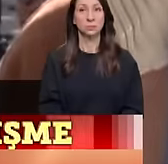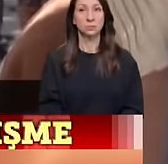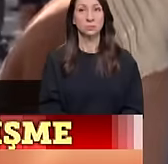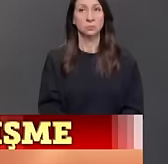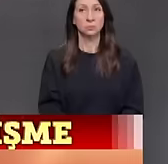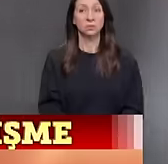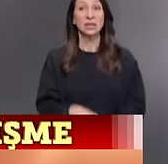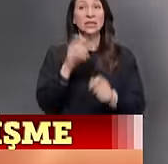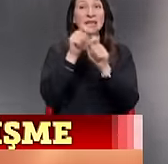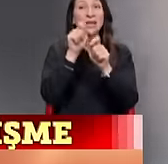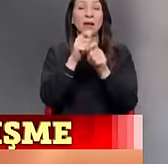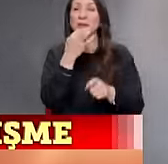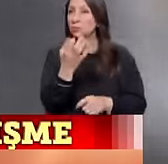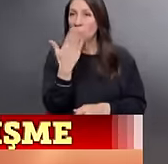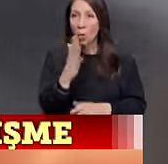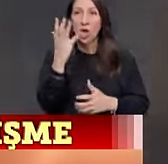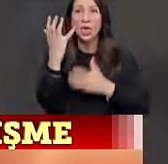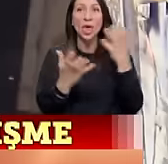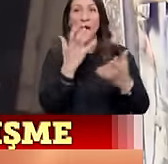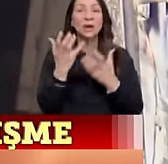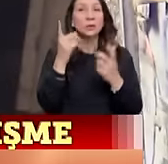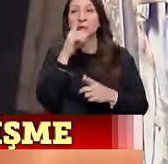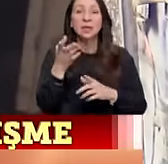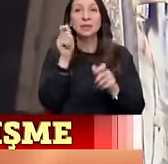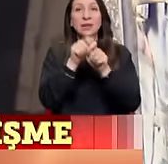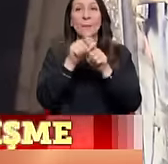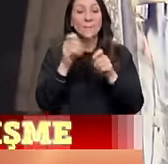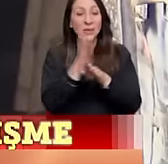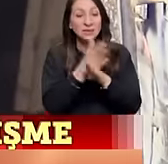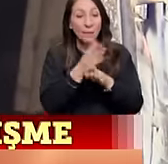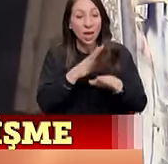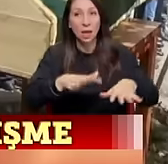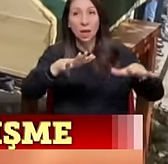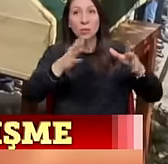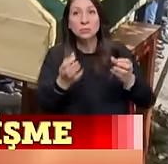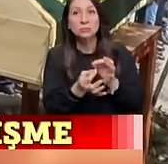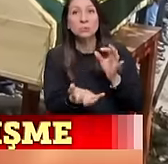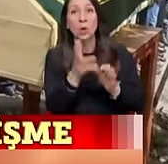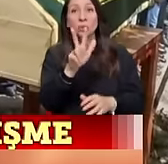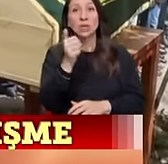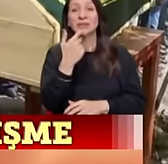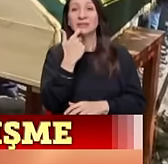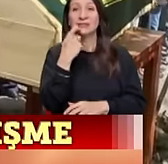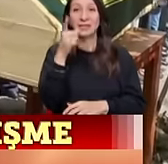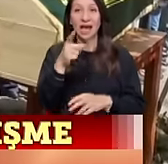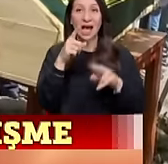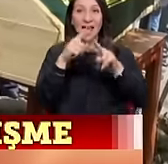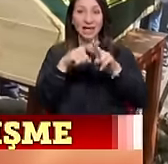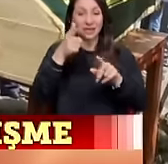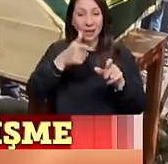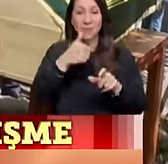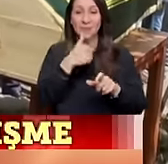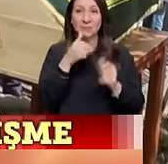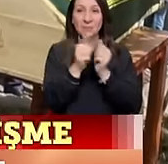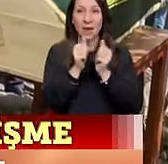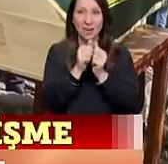başka bir şey değil. Tadilat izni yoktu. Yangın çıkışı iddiaya göre tadilat malzemesiyle doldurulmuştu. 36 yaşındaki Akın Kıhrı ve kaynak ustası